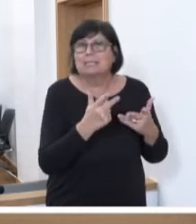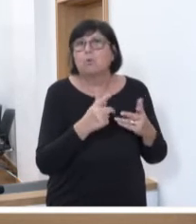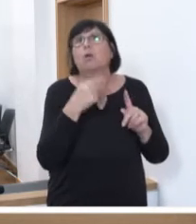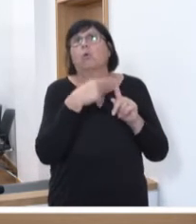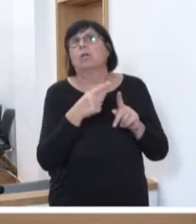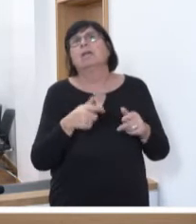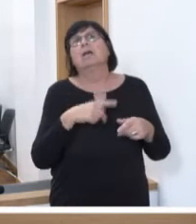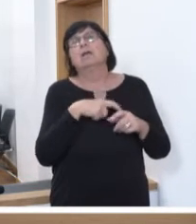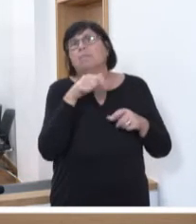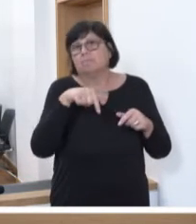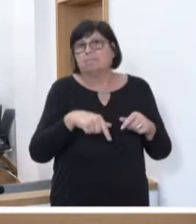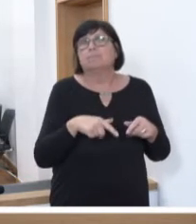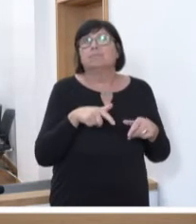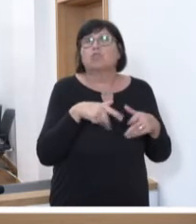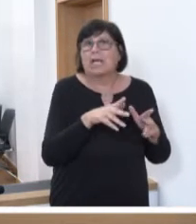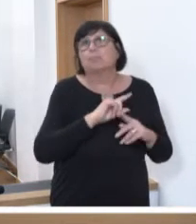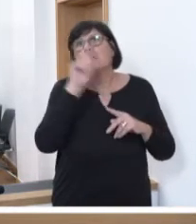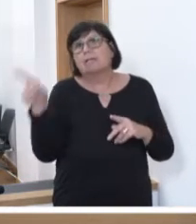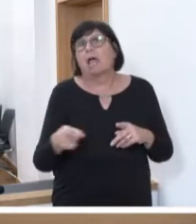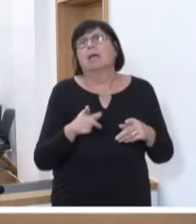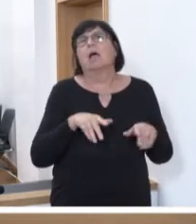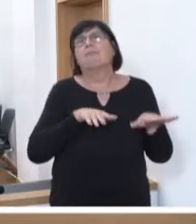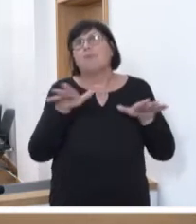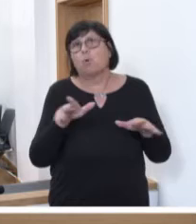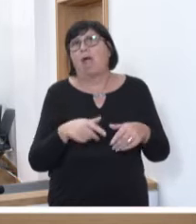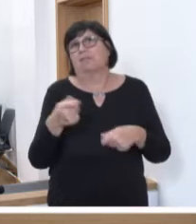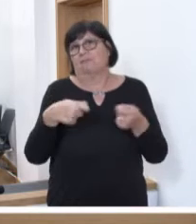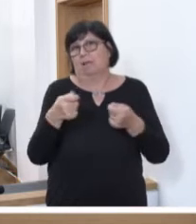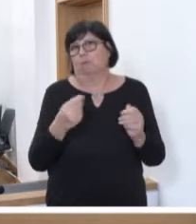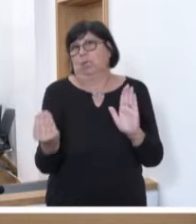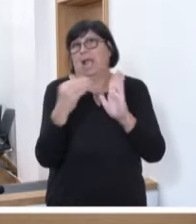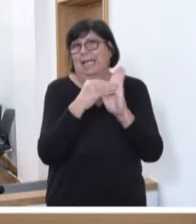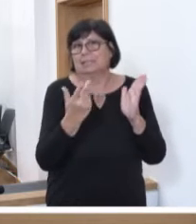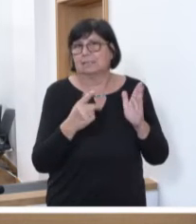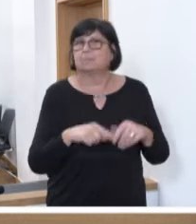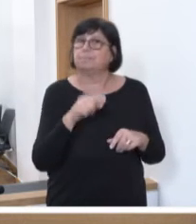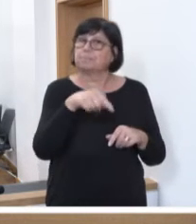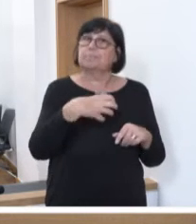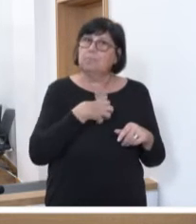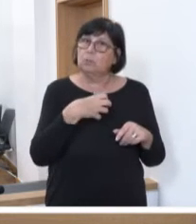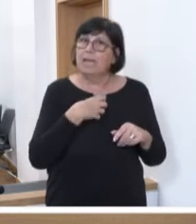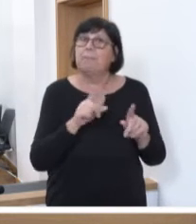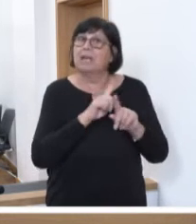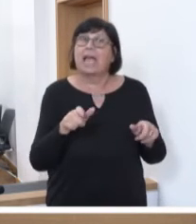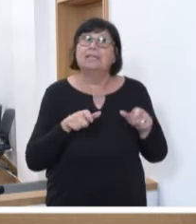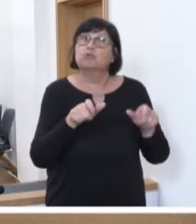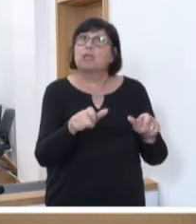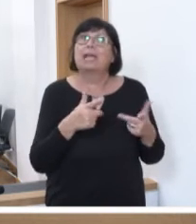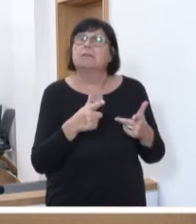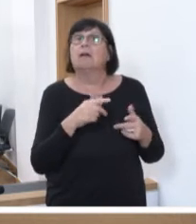ergänzt. Die entsprechende Ergänzung durchbricht die Systematik, nach der hier keine Streckennennung vorgesehen waren